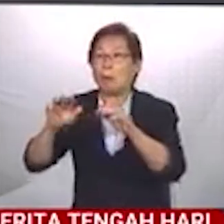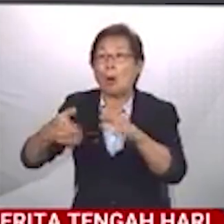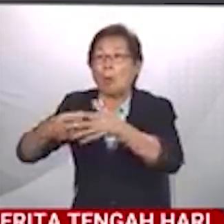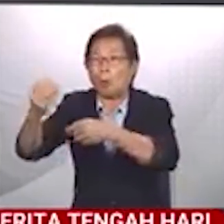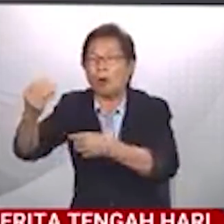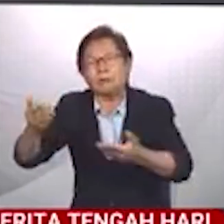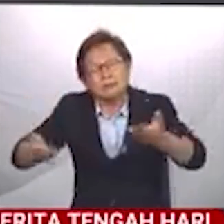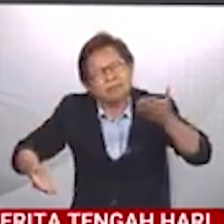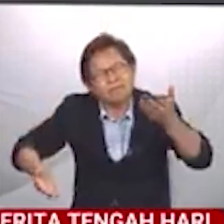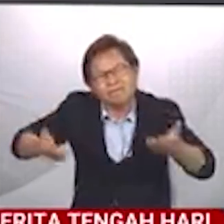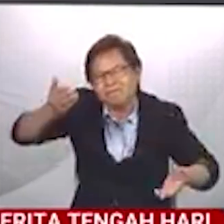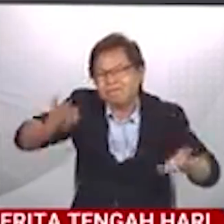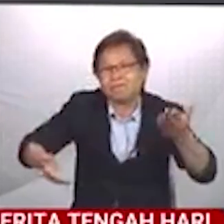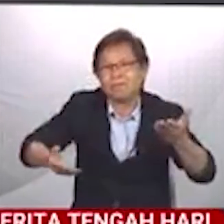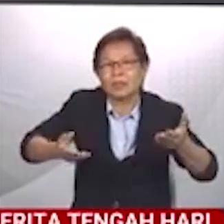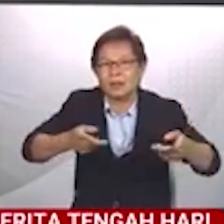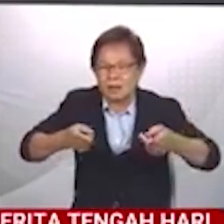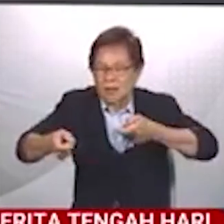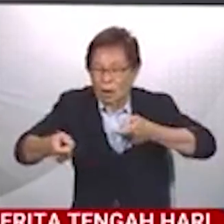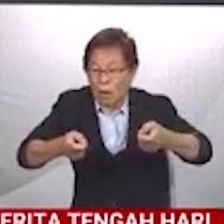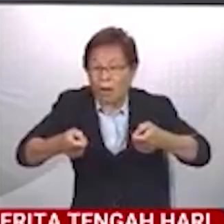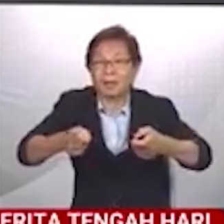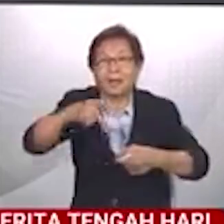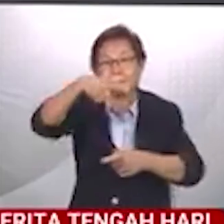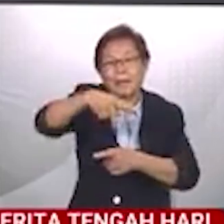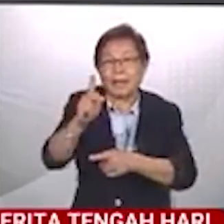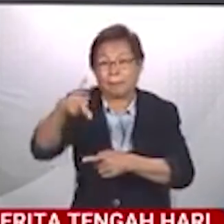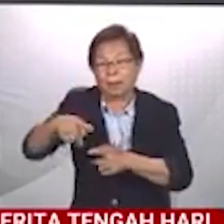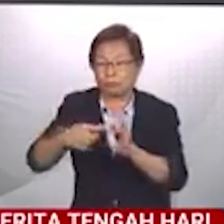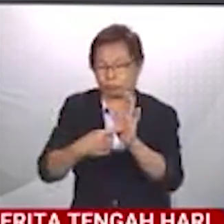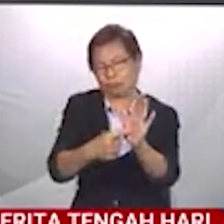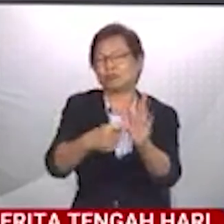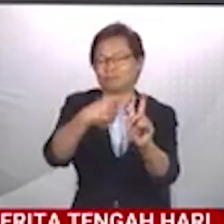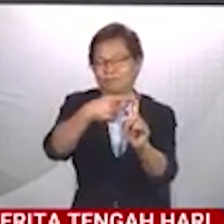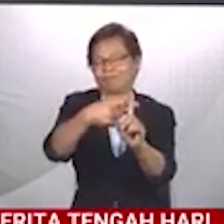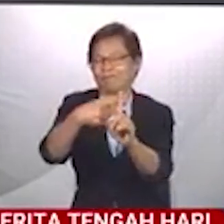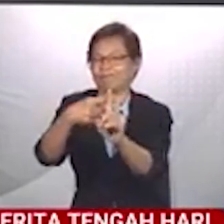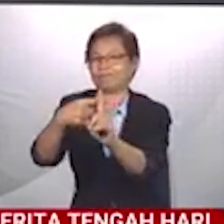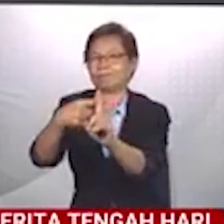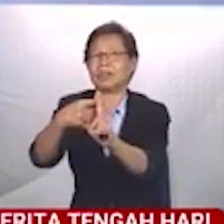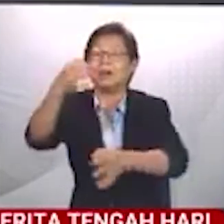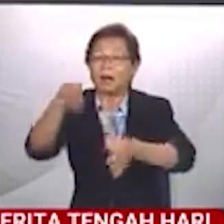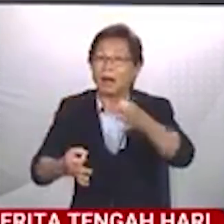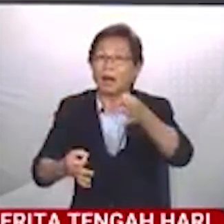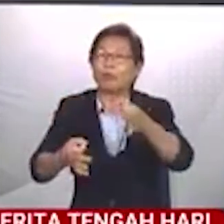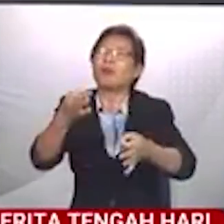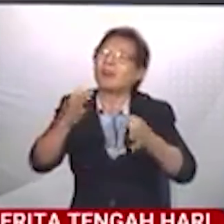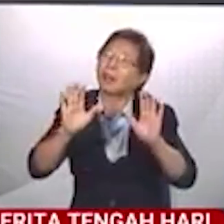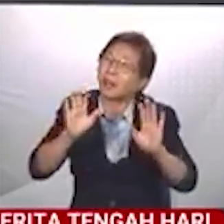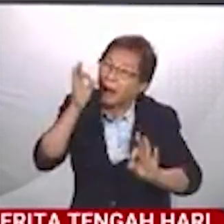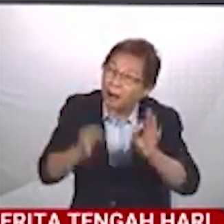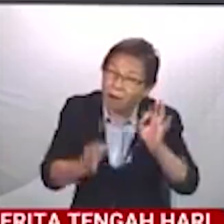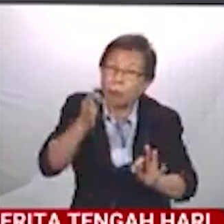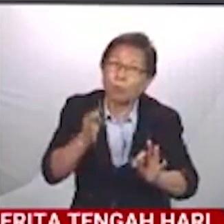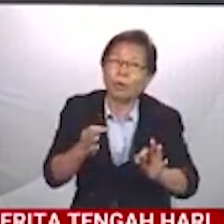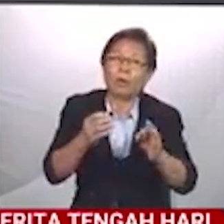tindakan kawalan pergerakan ini sudah menunjukkan kesan yang positif. Kalaulah kiranya data